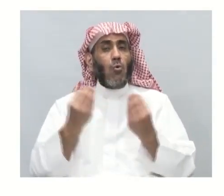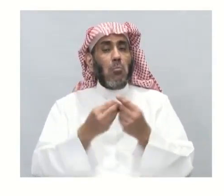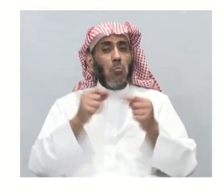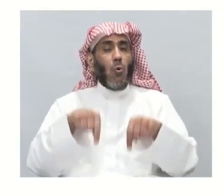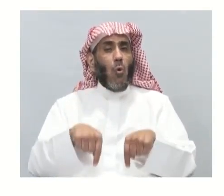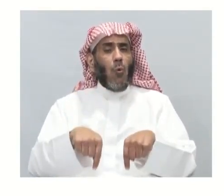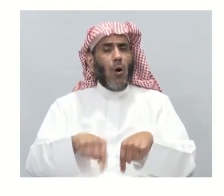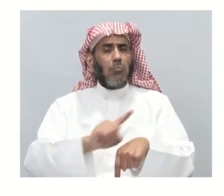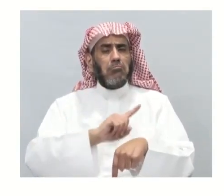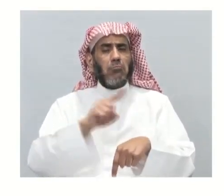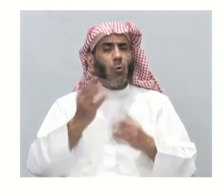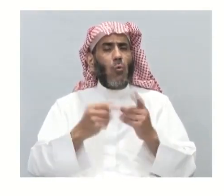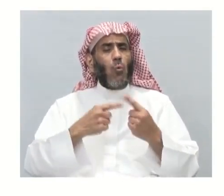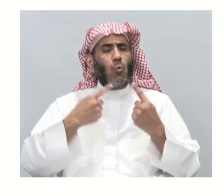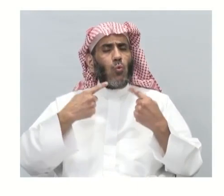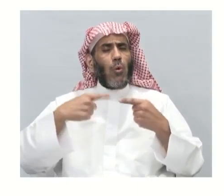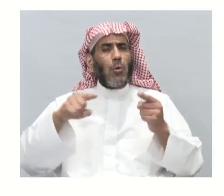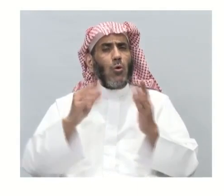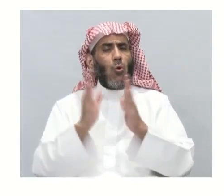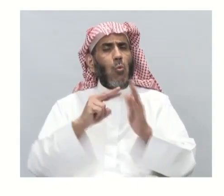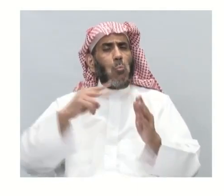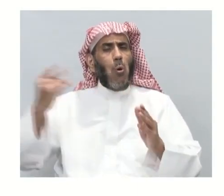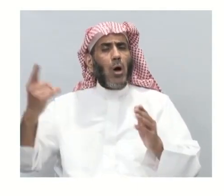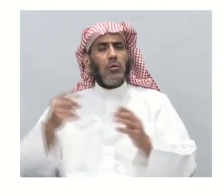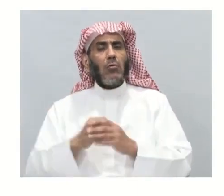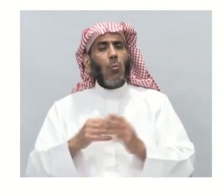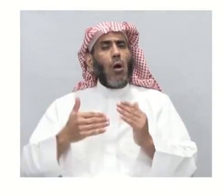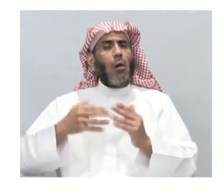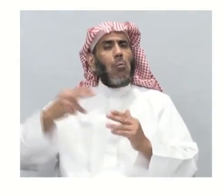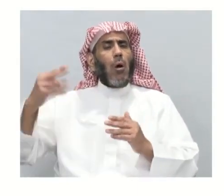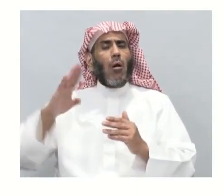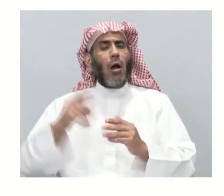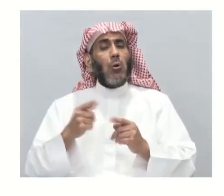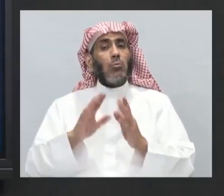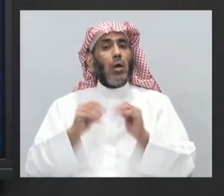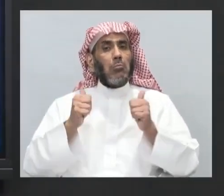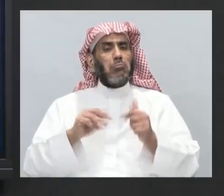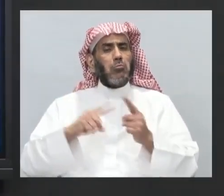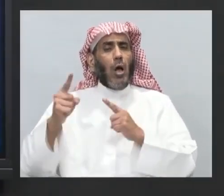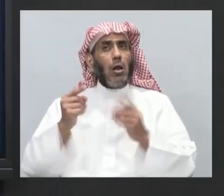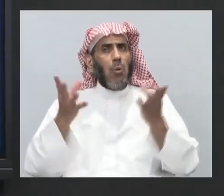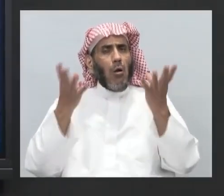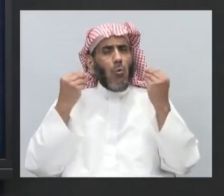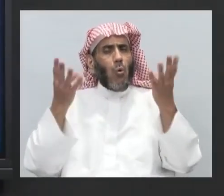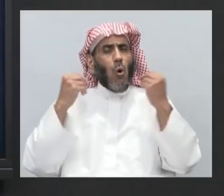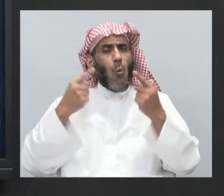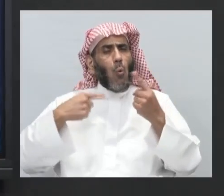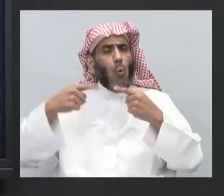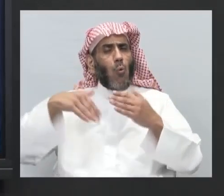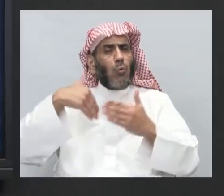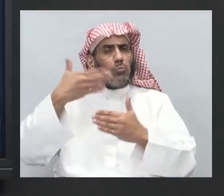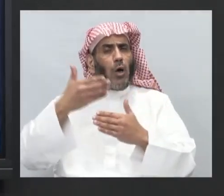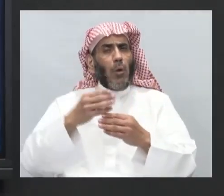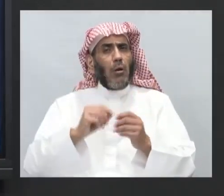وفي هذا المقرر فقط بل في جميع المقررات في جميع المراحل ما دمت طالبا تحتاج لهذا الادب ومستقبلا